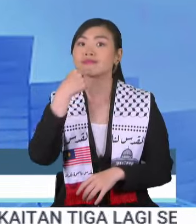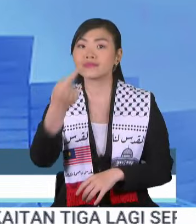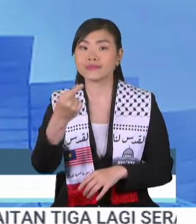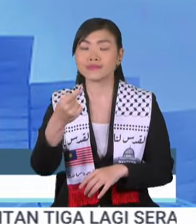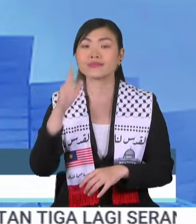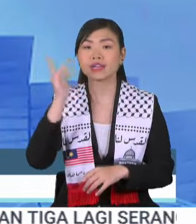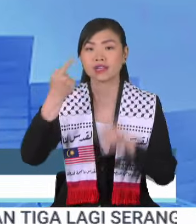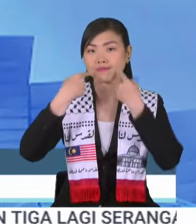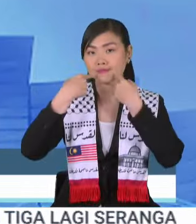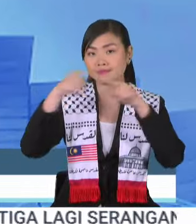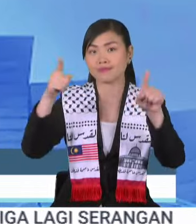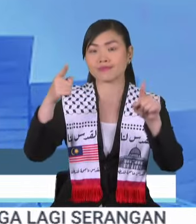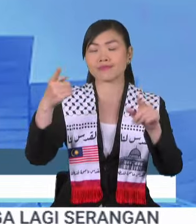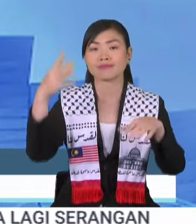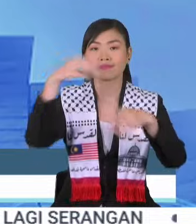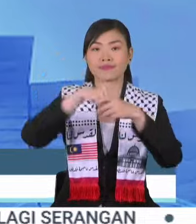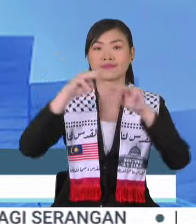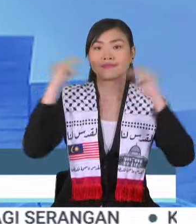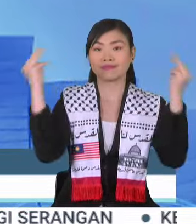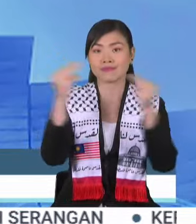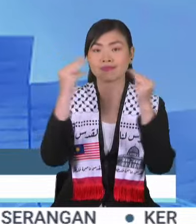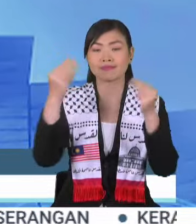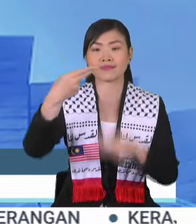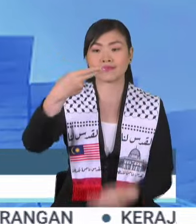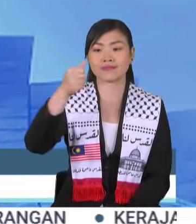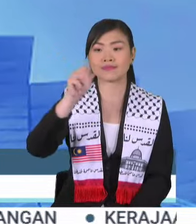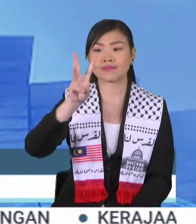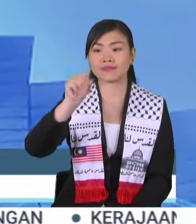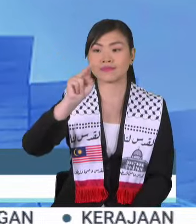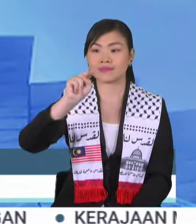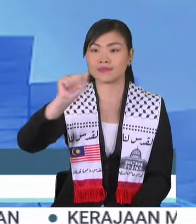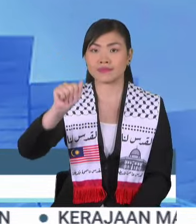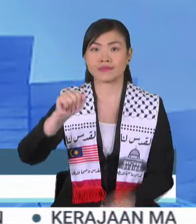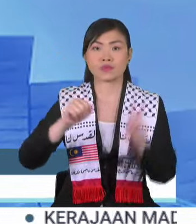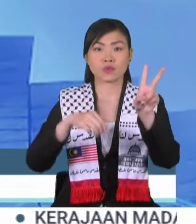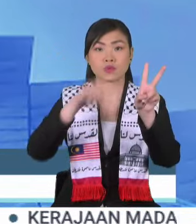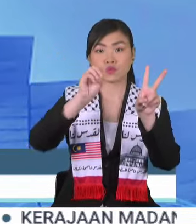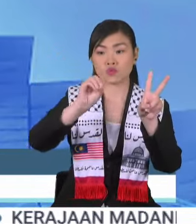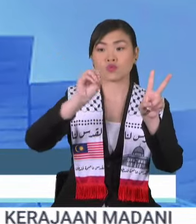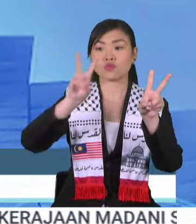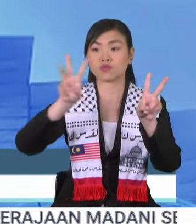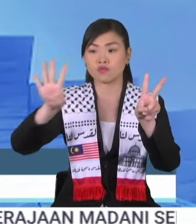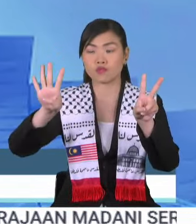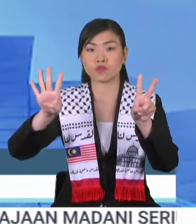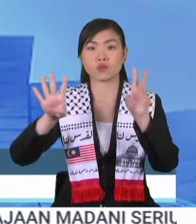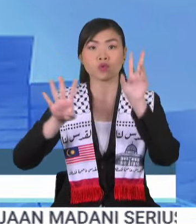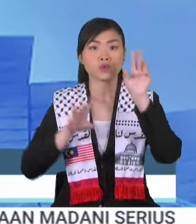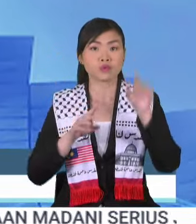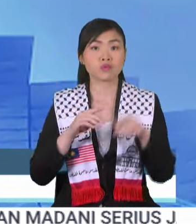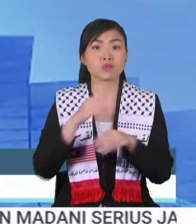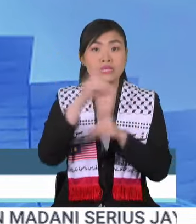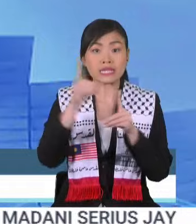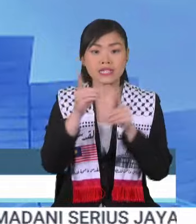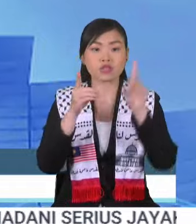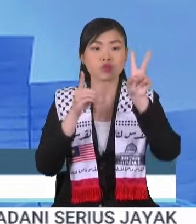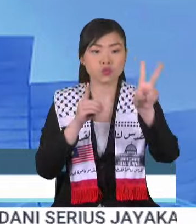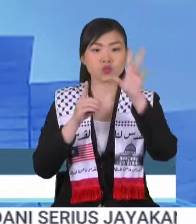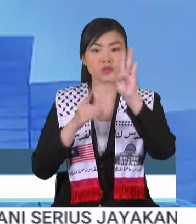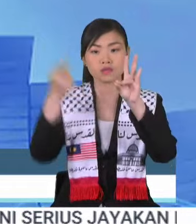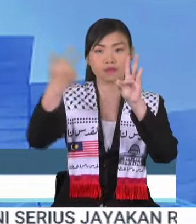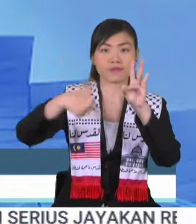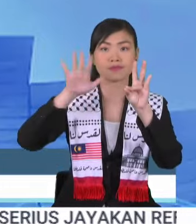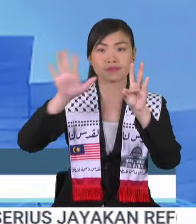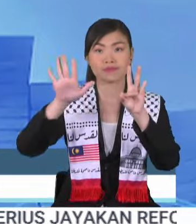berkata perkara itu akan diumumkan semasa Majlis Kemuncak Hawana 2024 pada 27 Mei ini yang